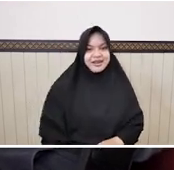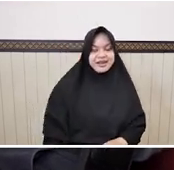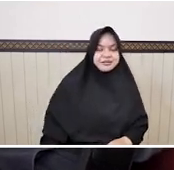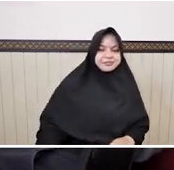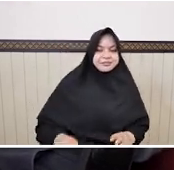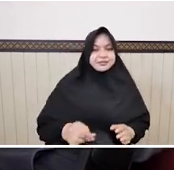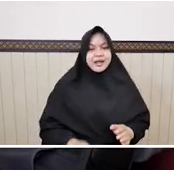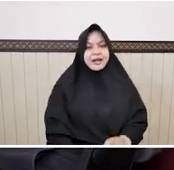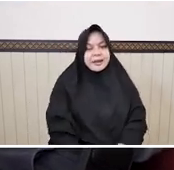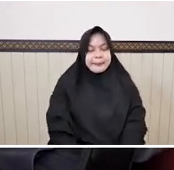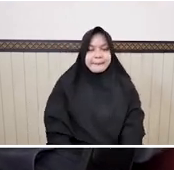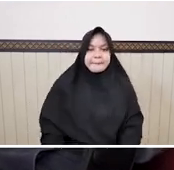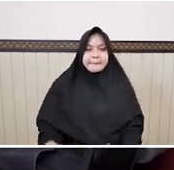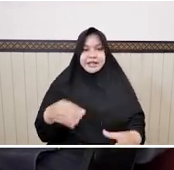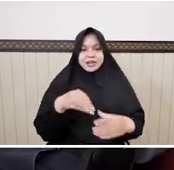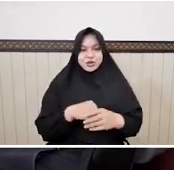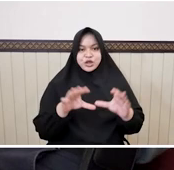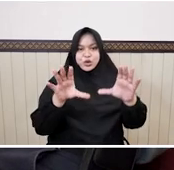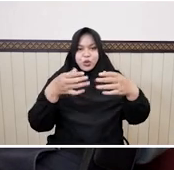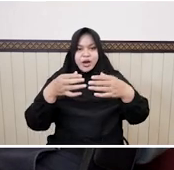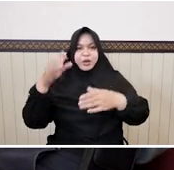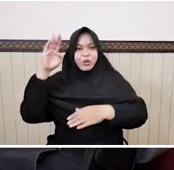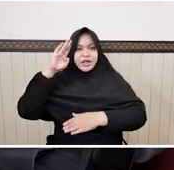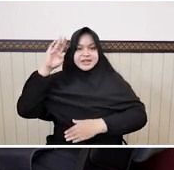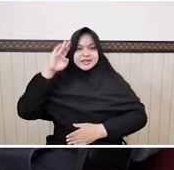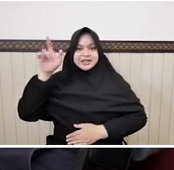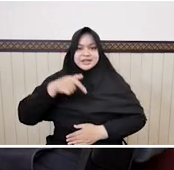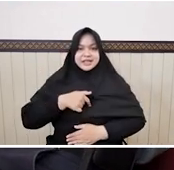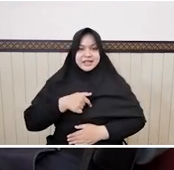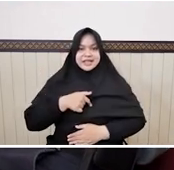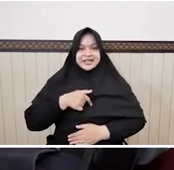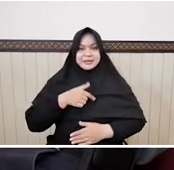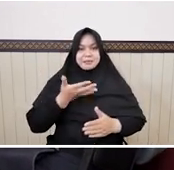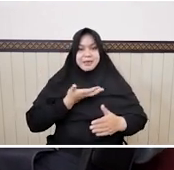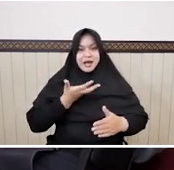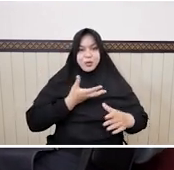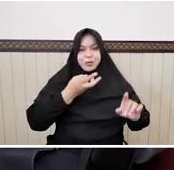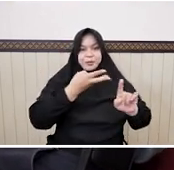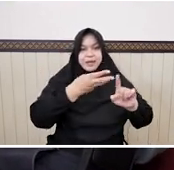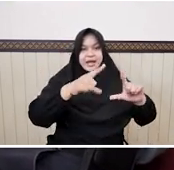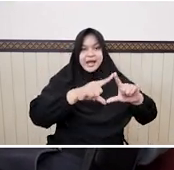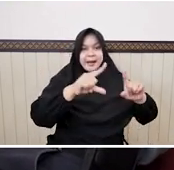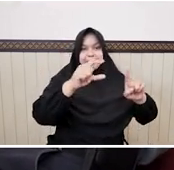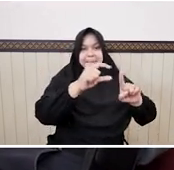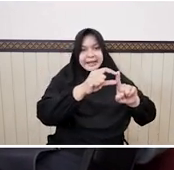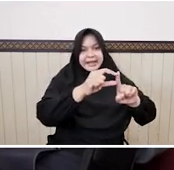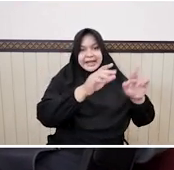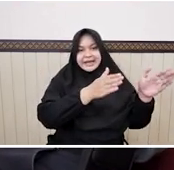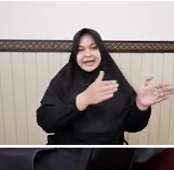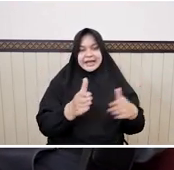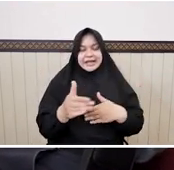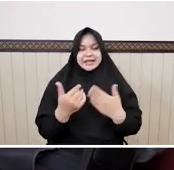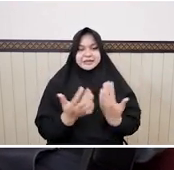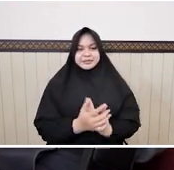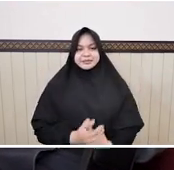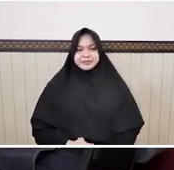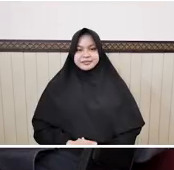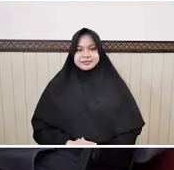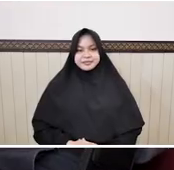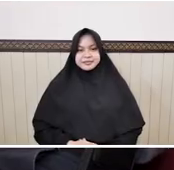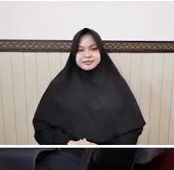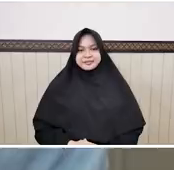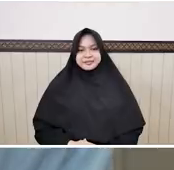masuk keruang kepolisian melakukan proses backup misalnya proses itu kan biasanya enggak sejam dua jam ya